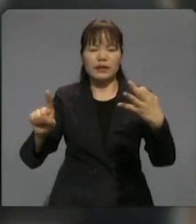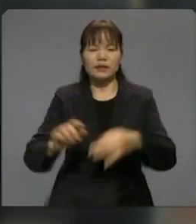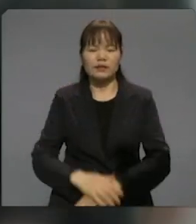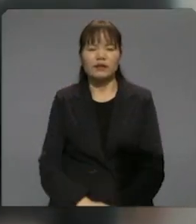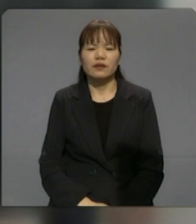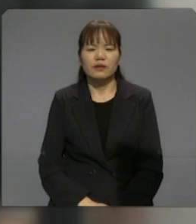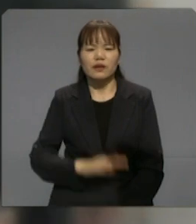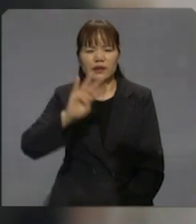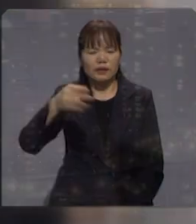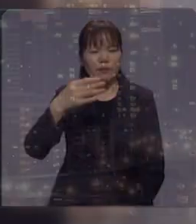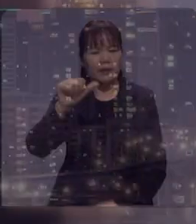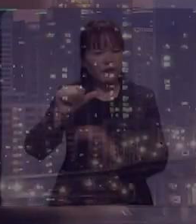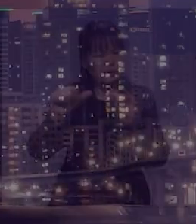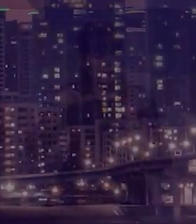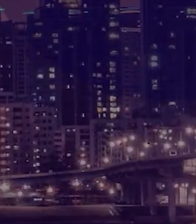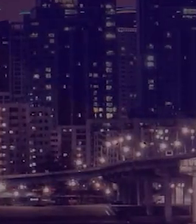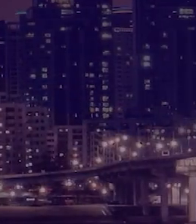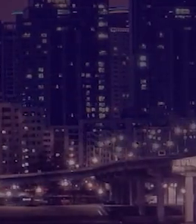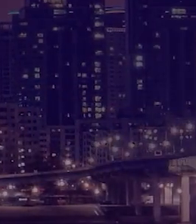선발할